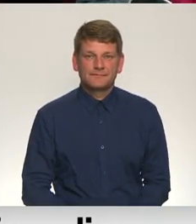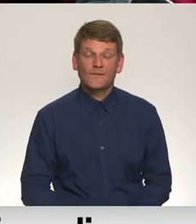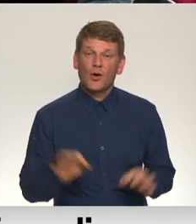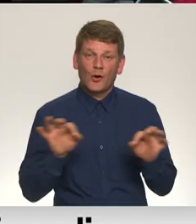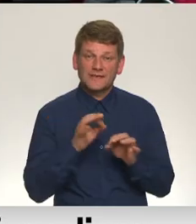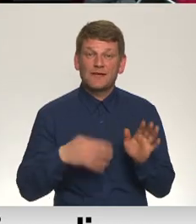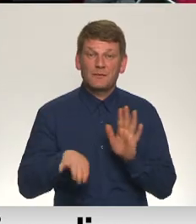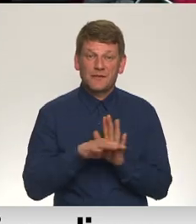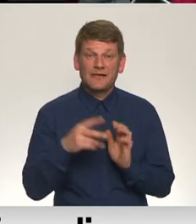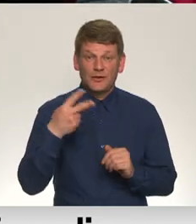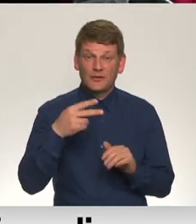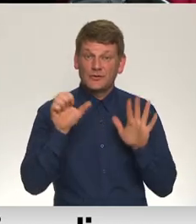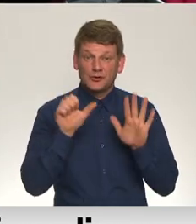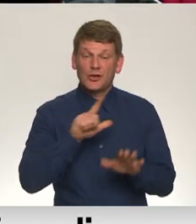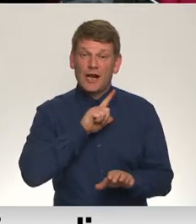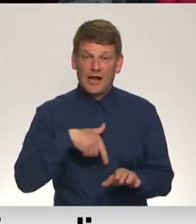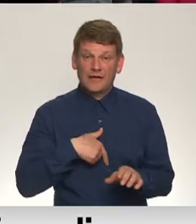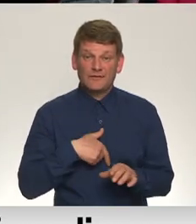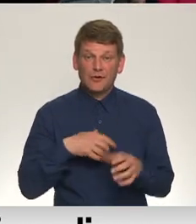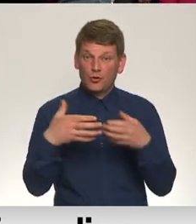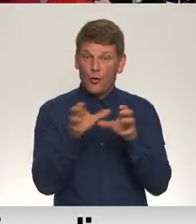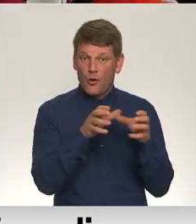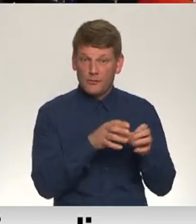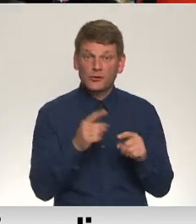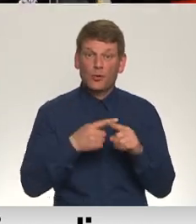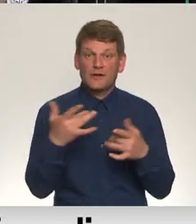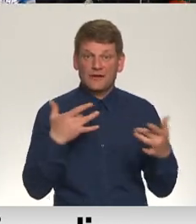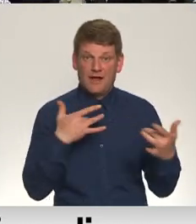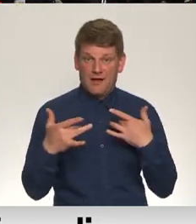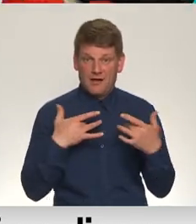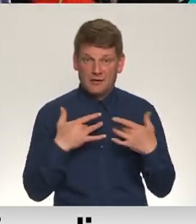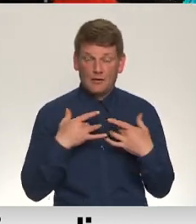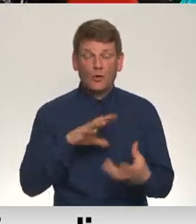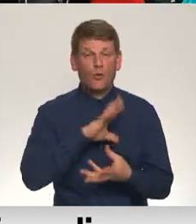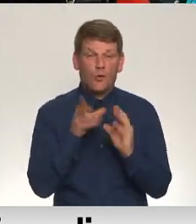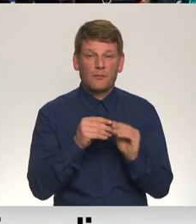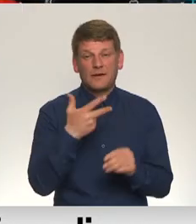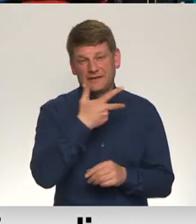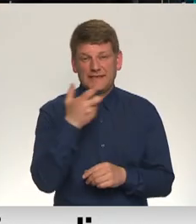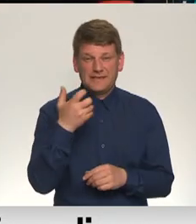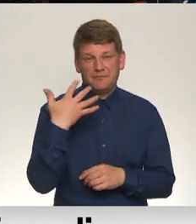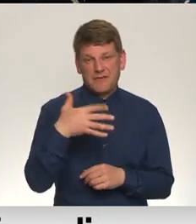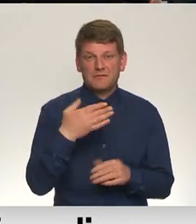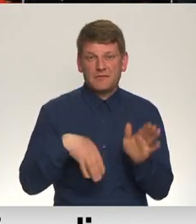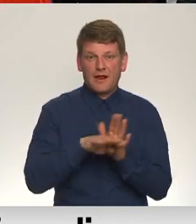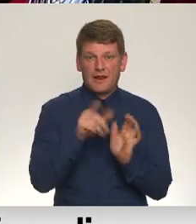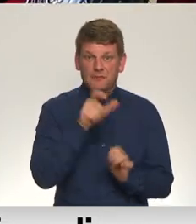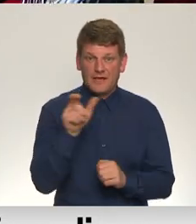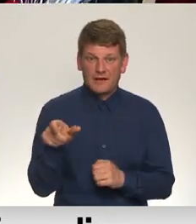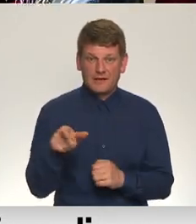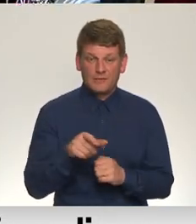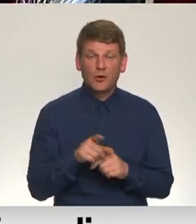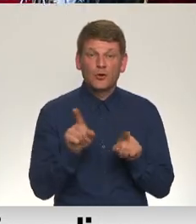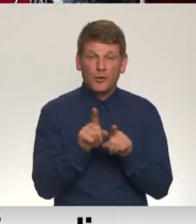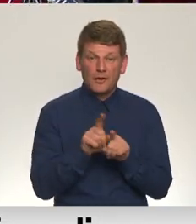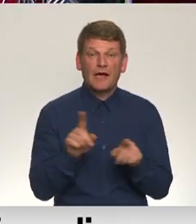Koncertā piedalās 26 latviešu kopas un teātra trupas, kopā ap 350 dalībniekiem.